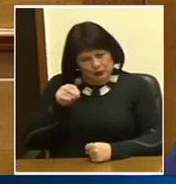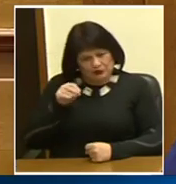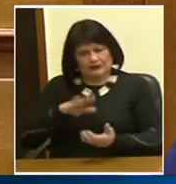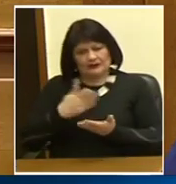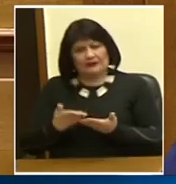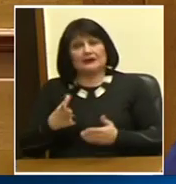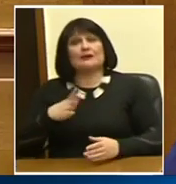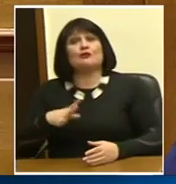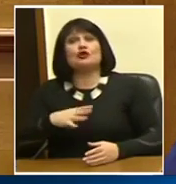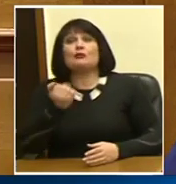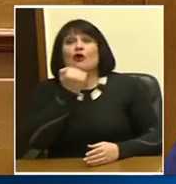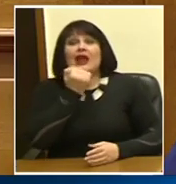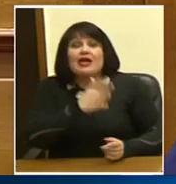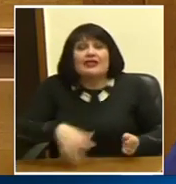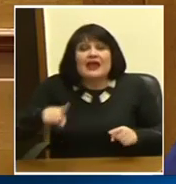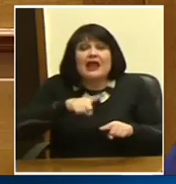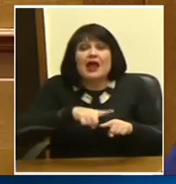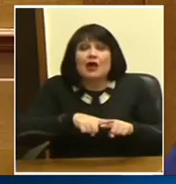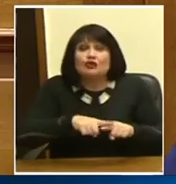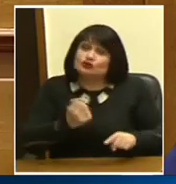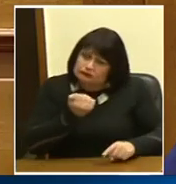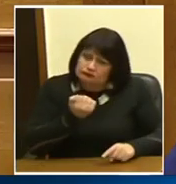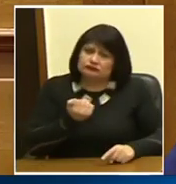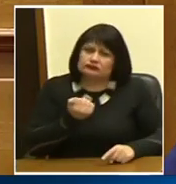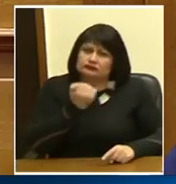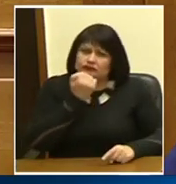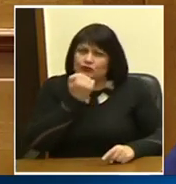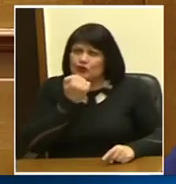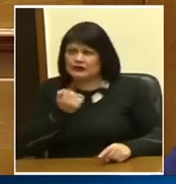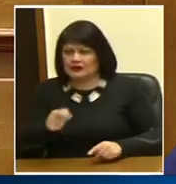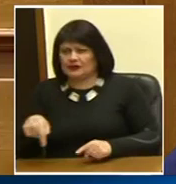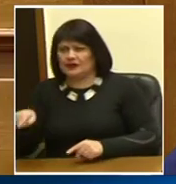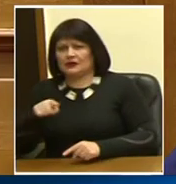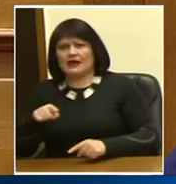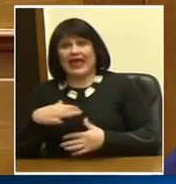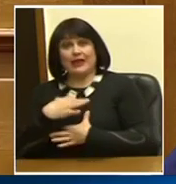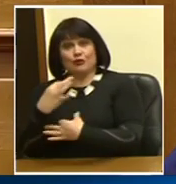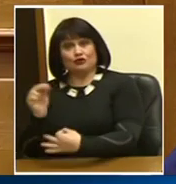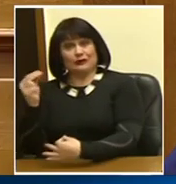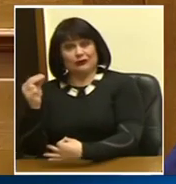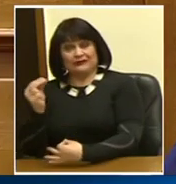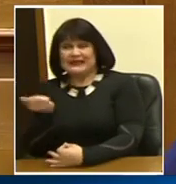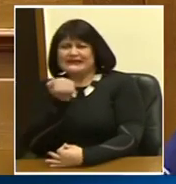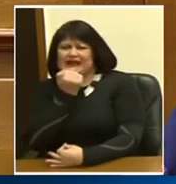Προτιμώ τα λάθη του λαού παρά το αλάθητο των εκπροσώπων του.